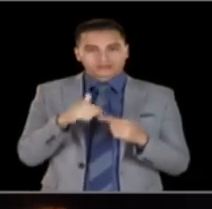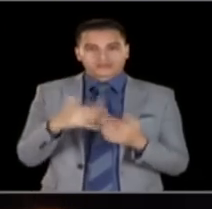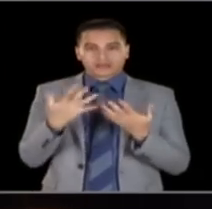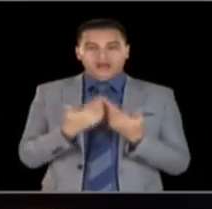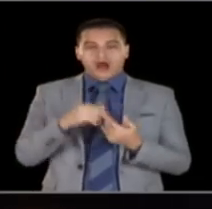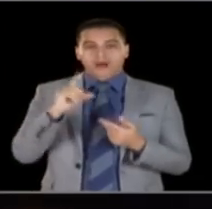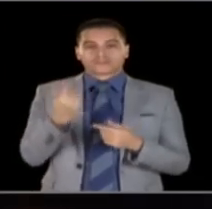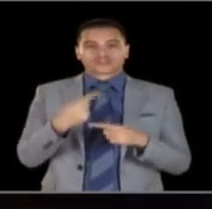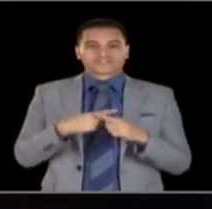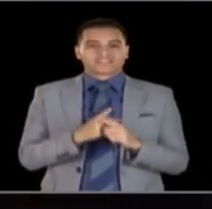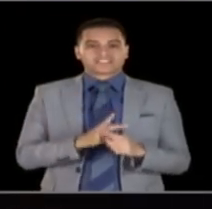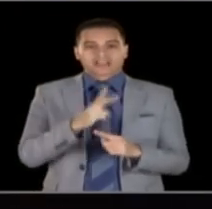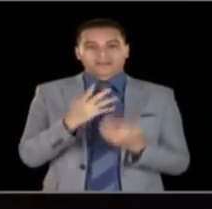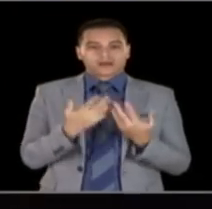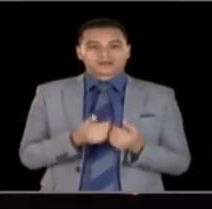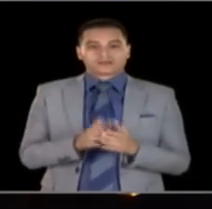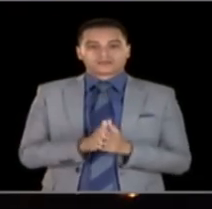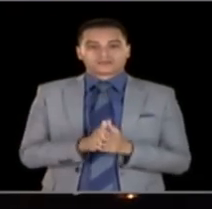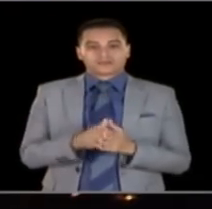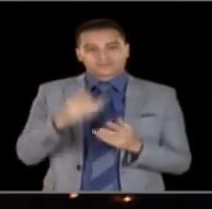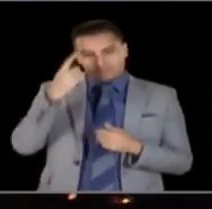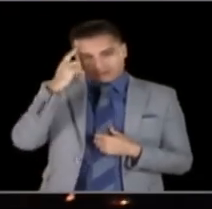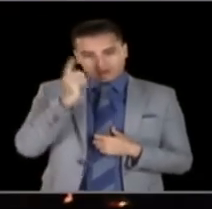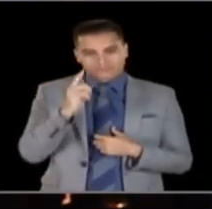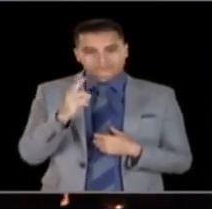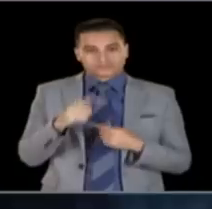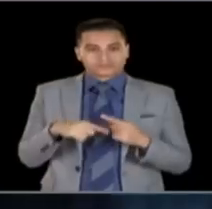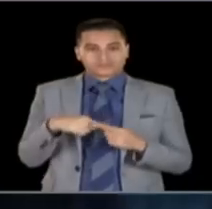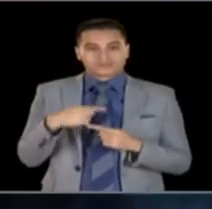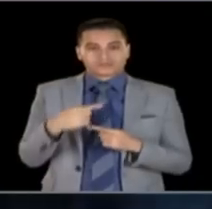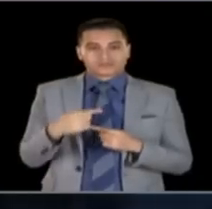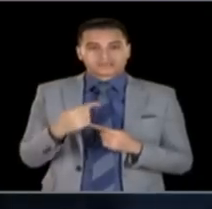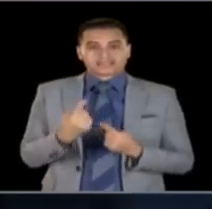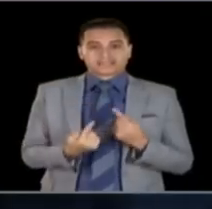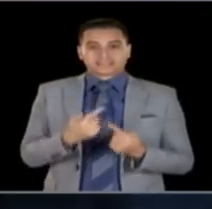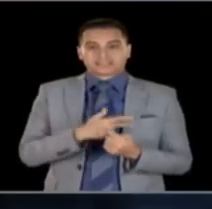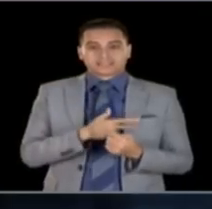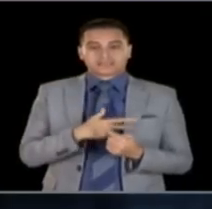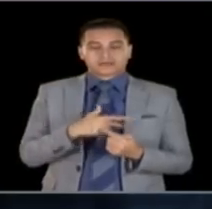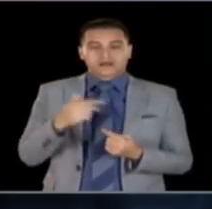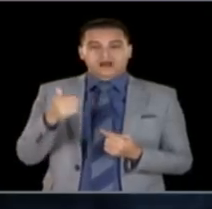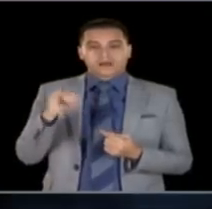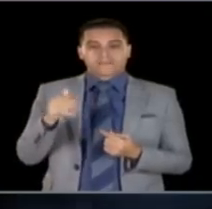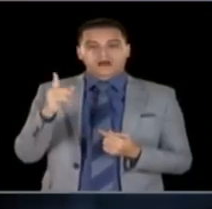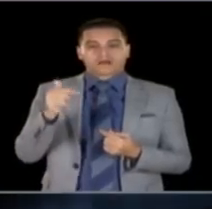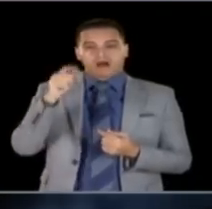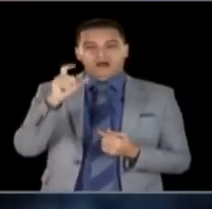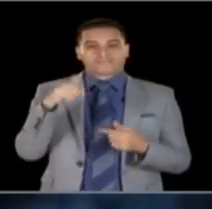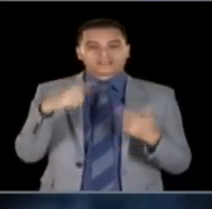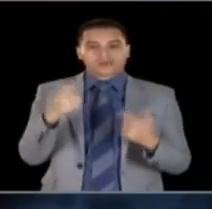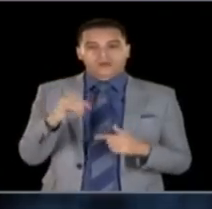ضرب 15 في 7؟ باص. تتبع جزيرة قمران إحدى الدول العربية، فما